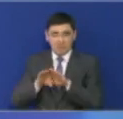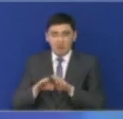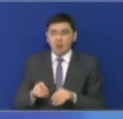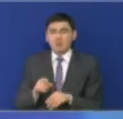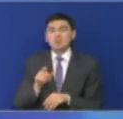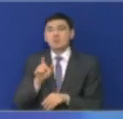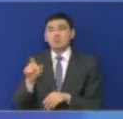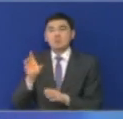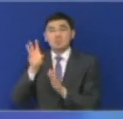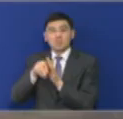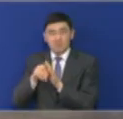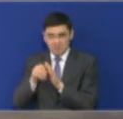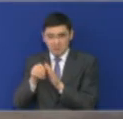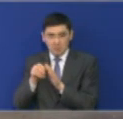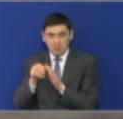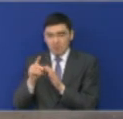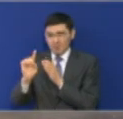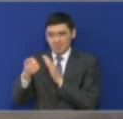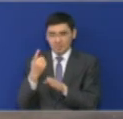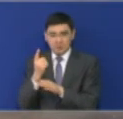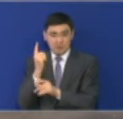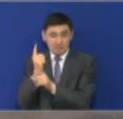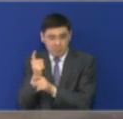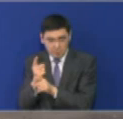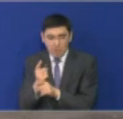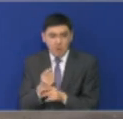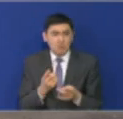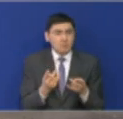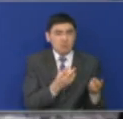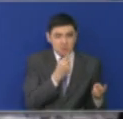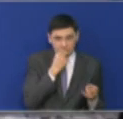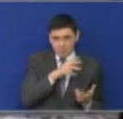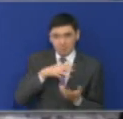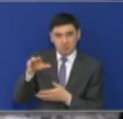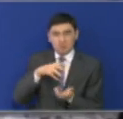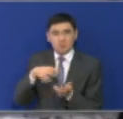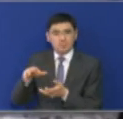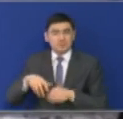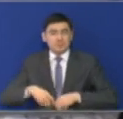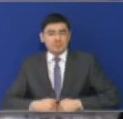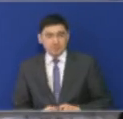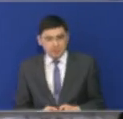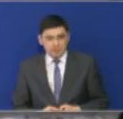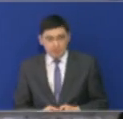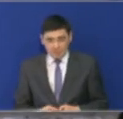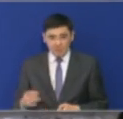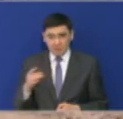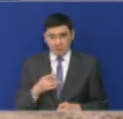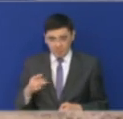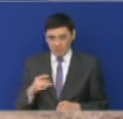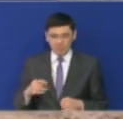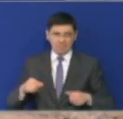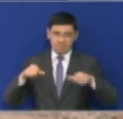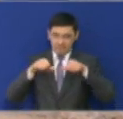барлығын ұйымдастырып отыр. Науқас анықталған подъезде бұл күндері күндіз-түні күзет, аудан залалсыздандырылып, тұрғындардың